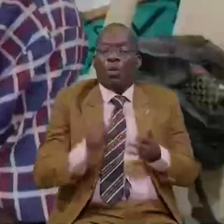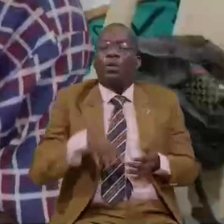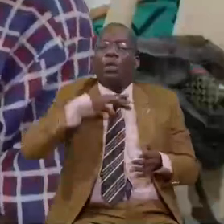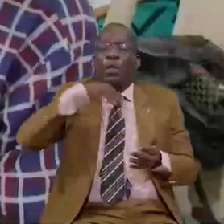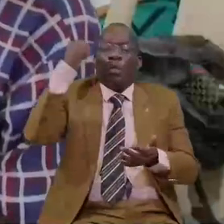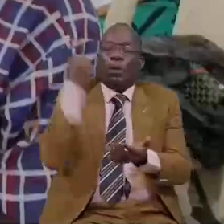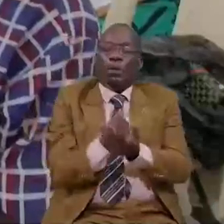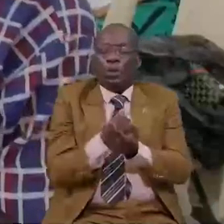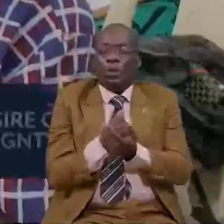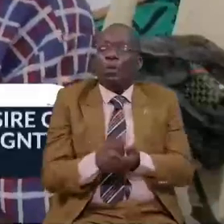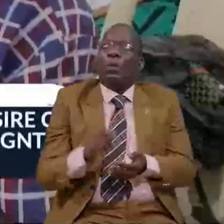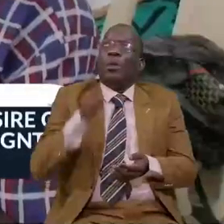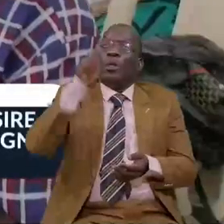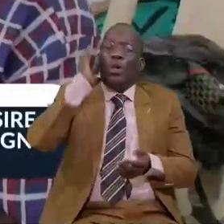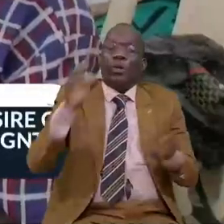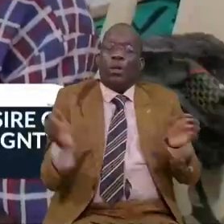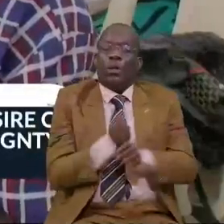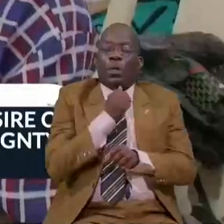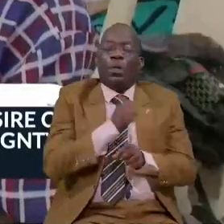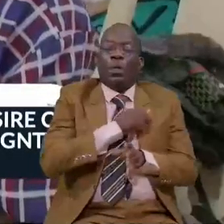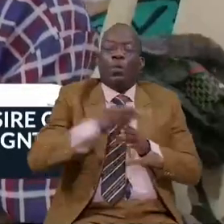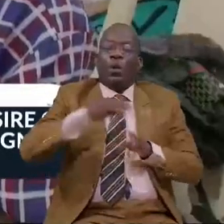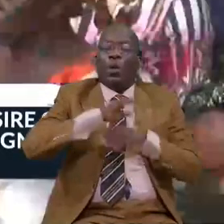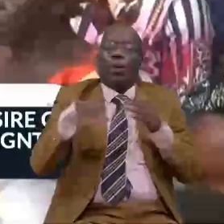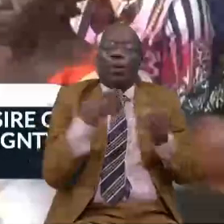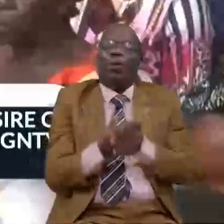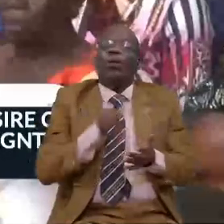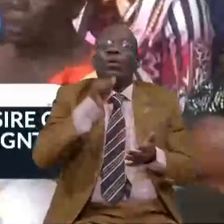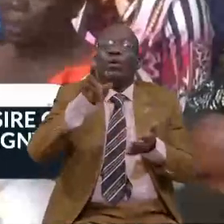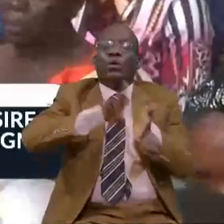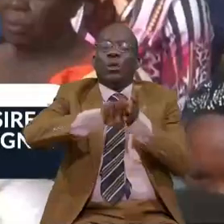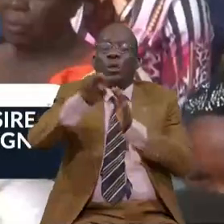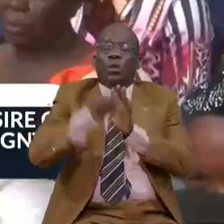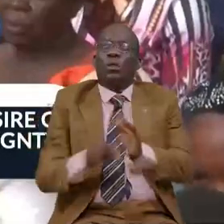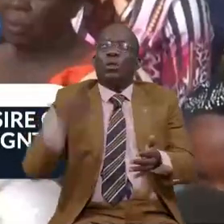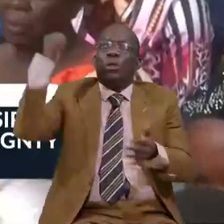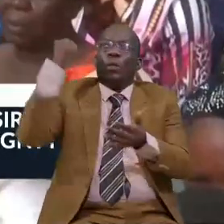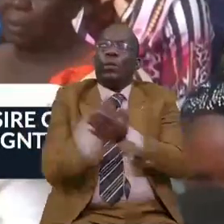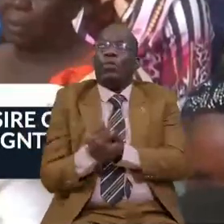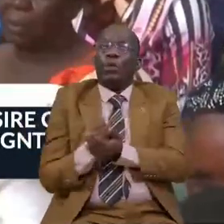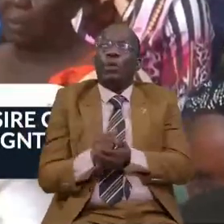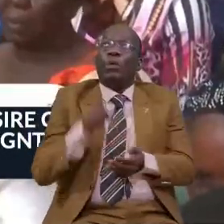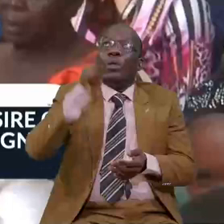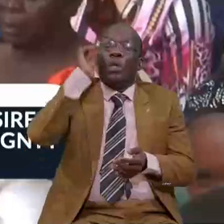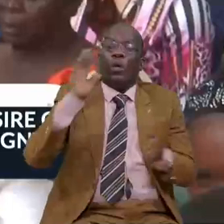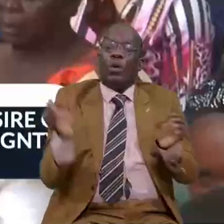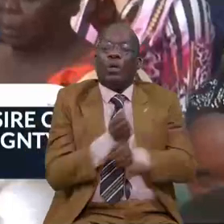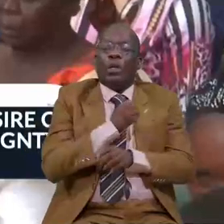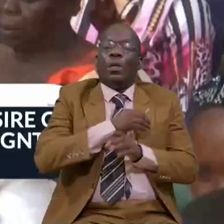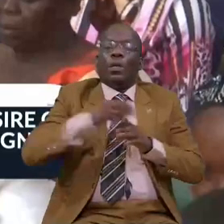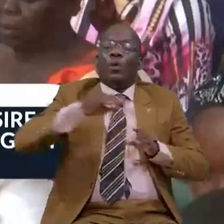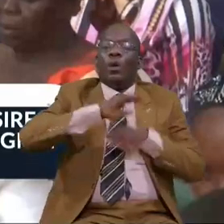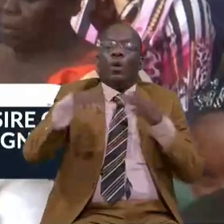va ôter toute impureté. Amen. Il va ôter toute injustice.